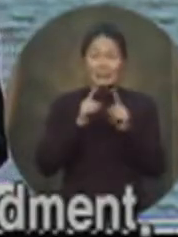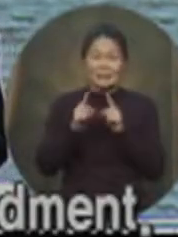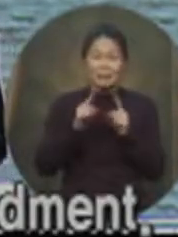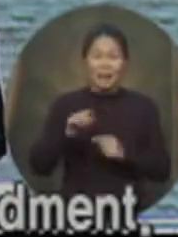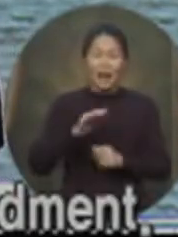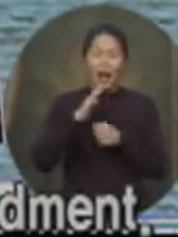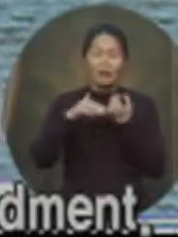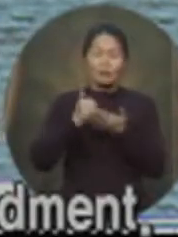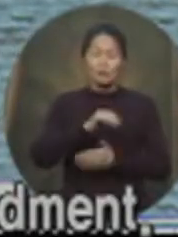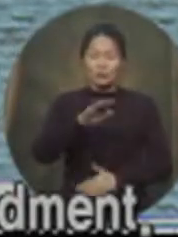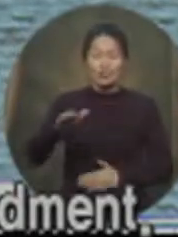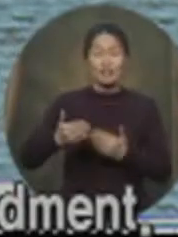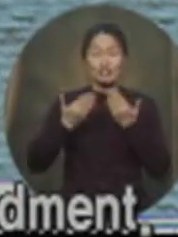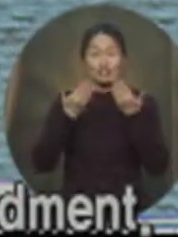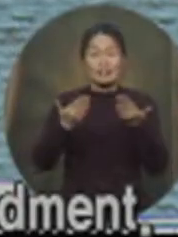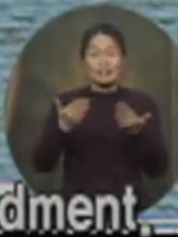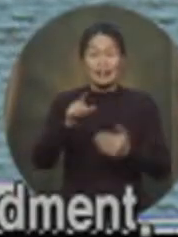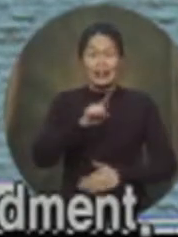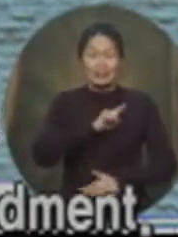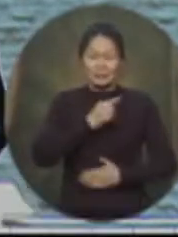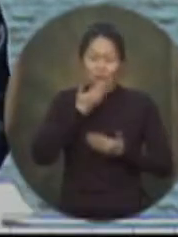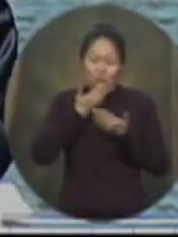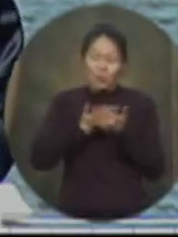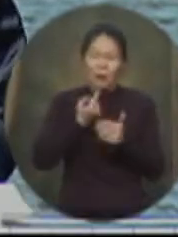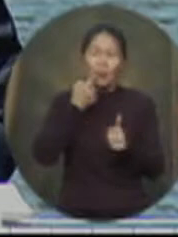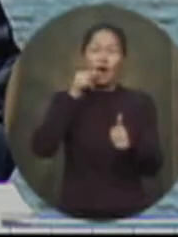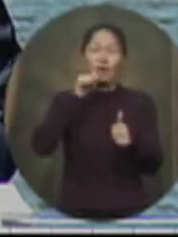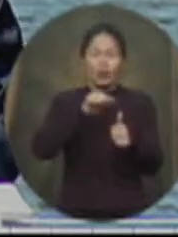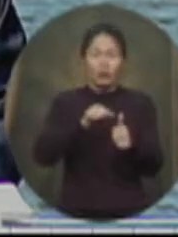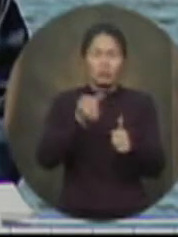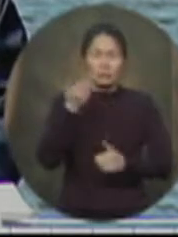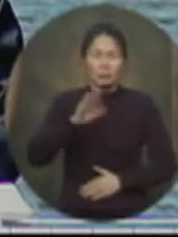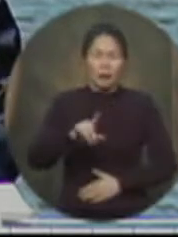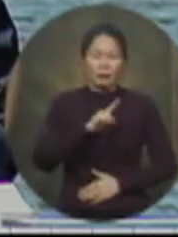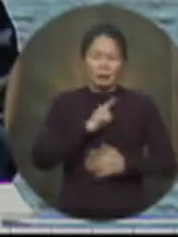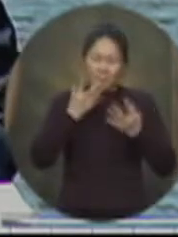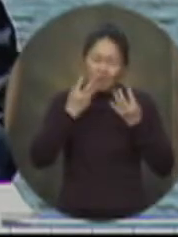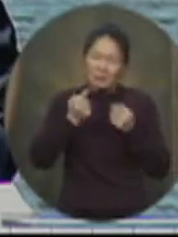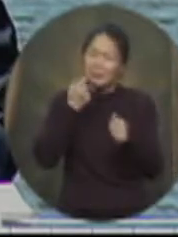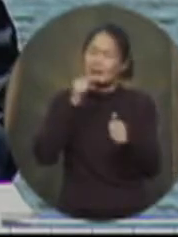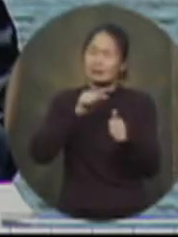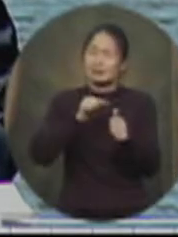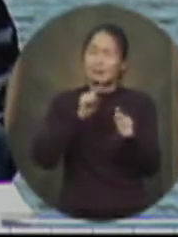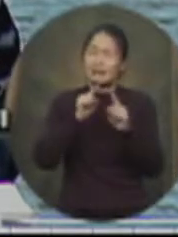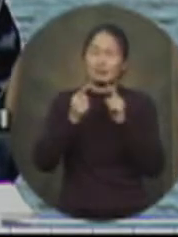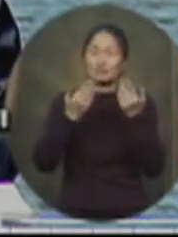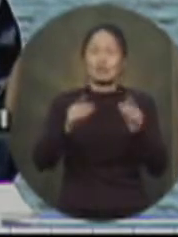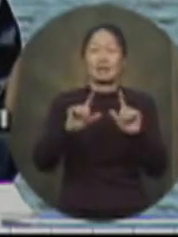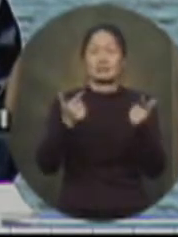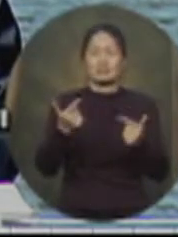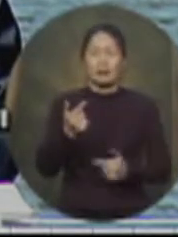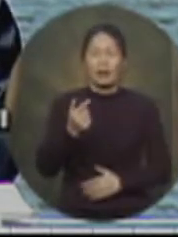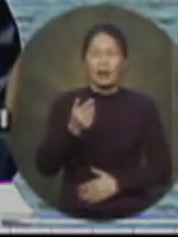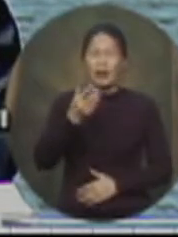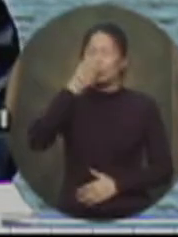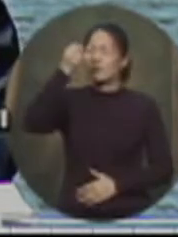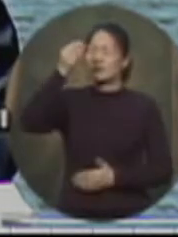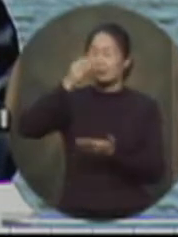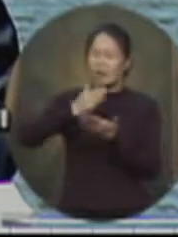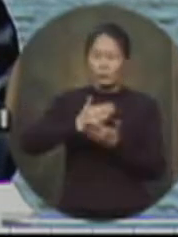우리에게 주시는 가장 중요한 0 0 이지만 가장 많이 말씀하시는 않았어요 교만하지 말고